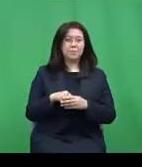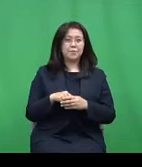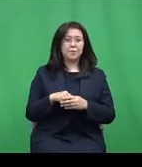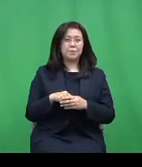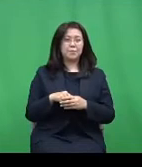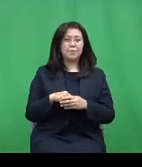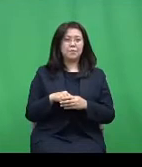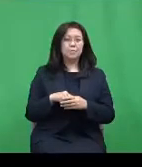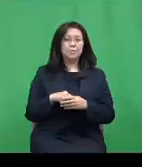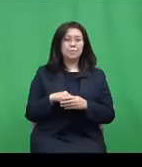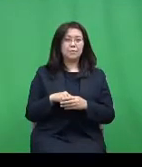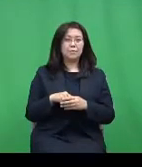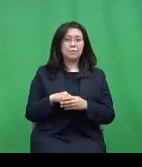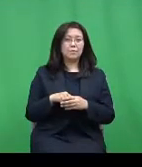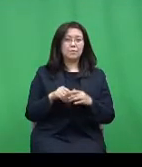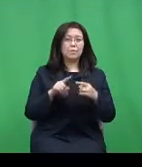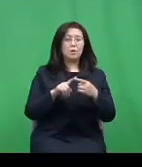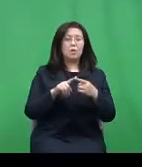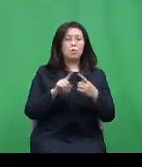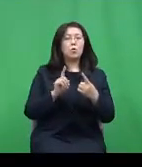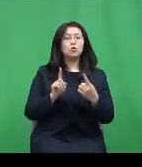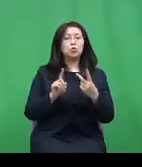ということ。それからもう一つは、